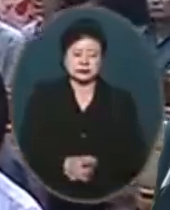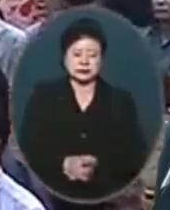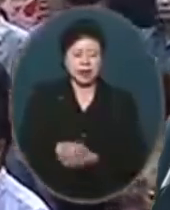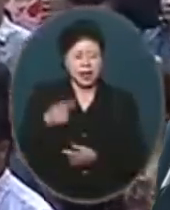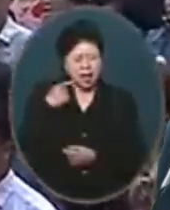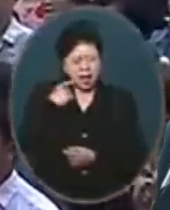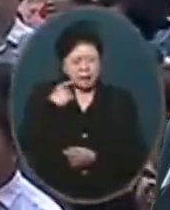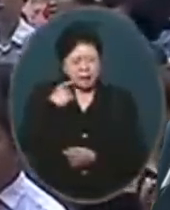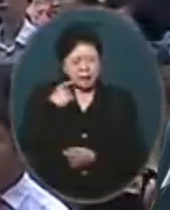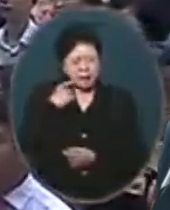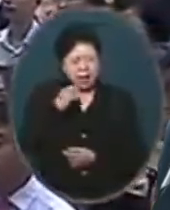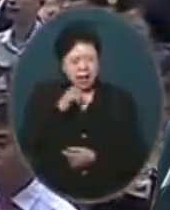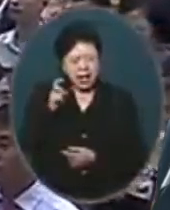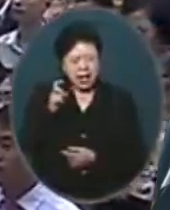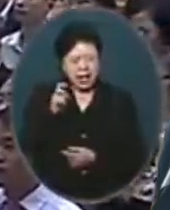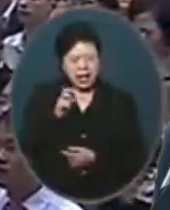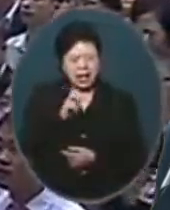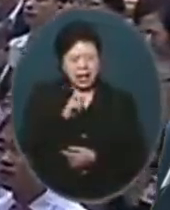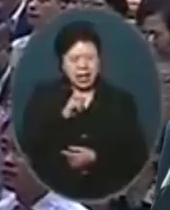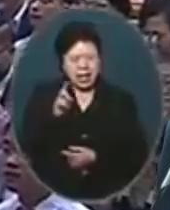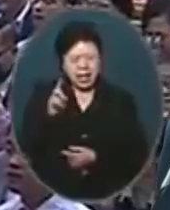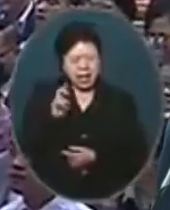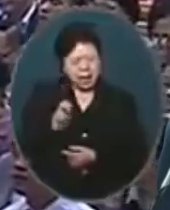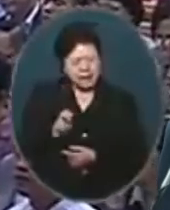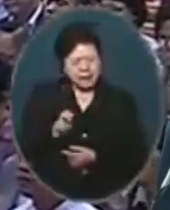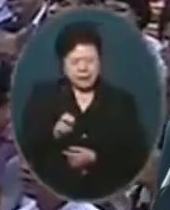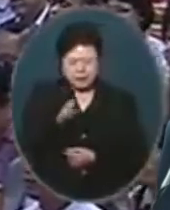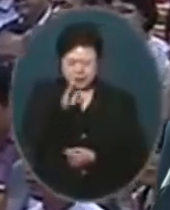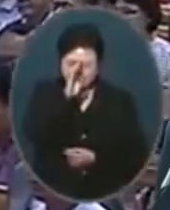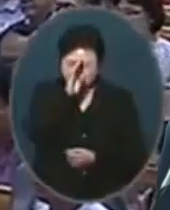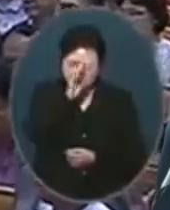암인지 잘 모르겠습니다만